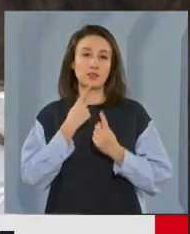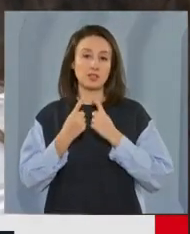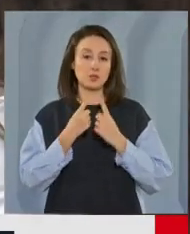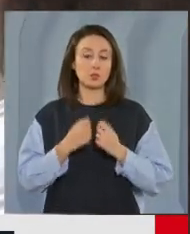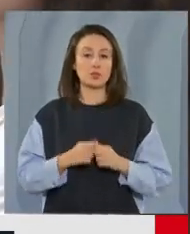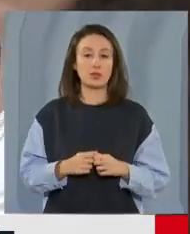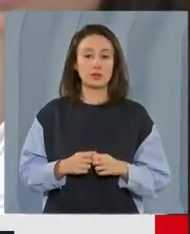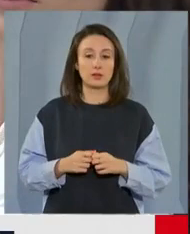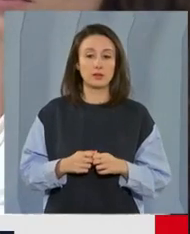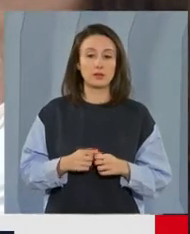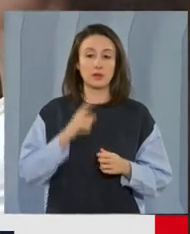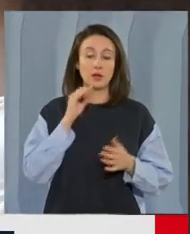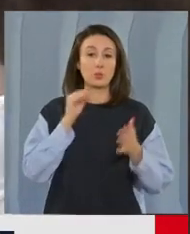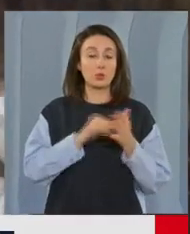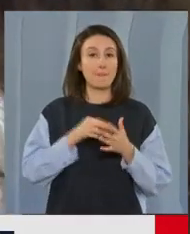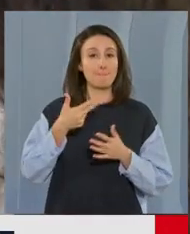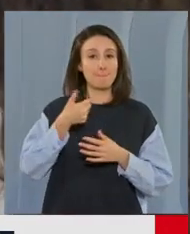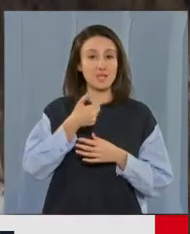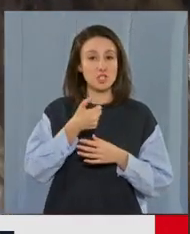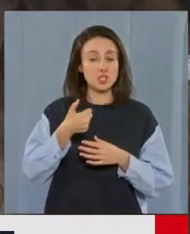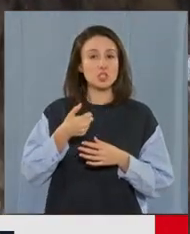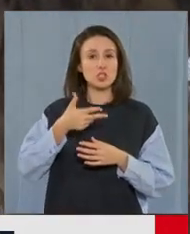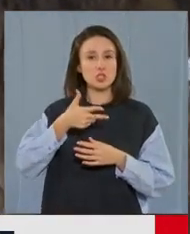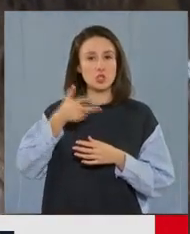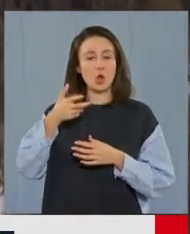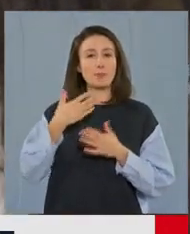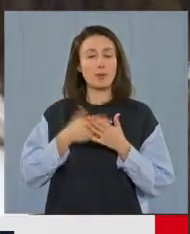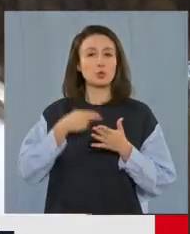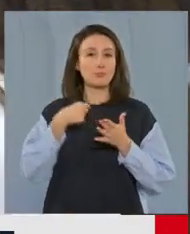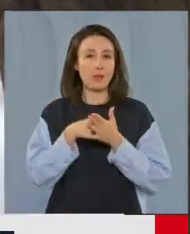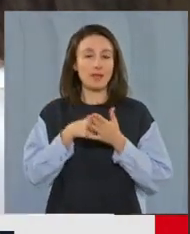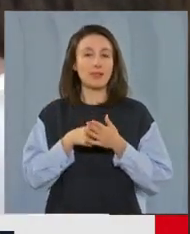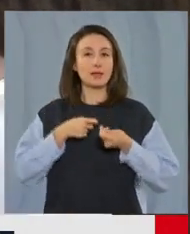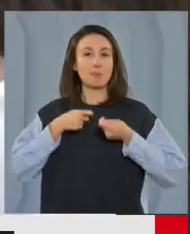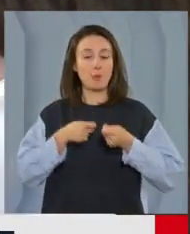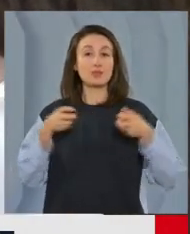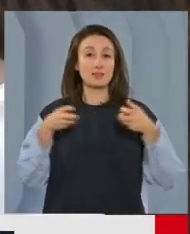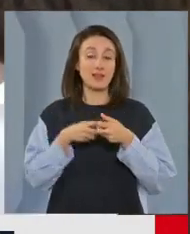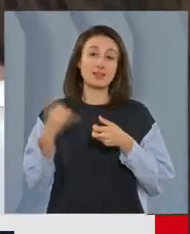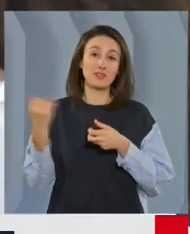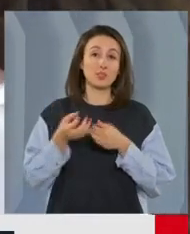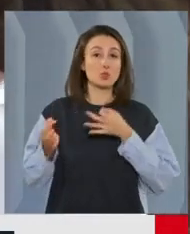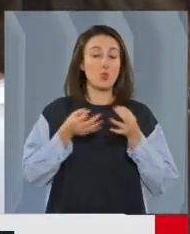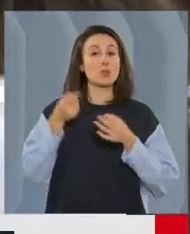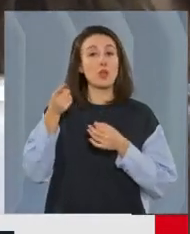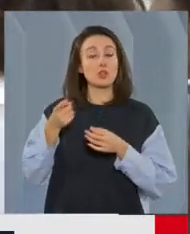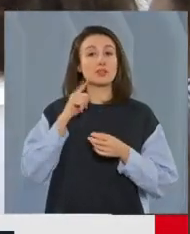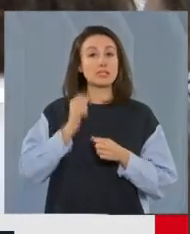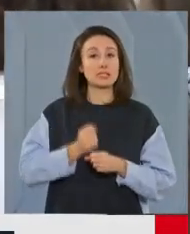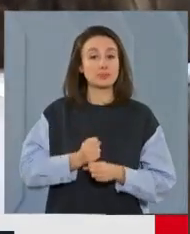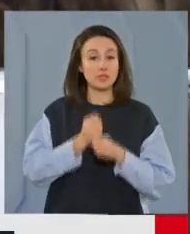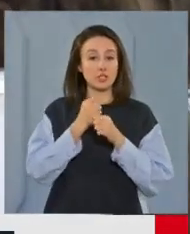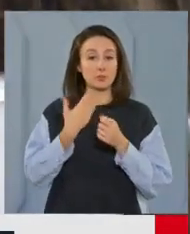discuție că punem pistol pentru plata impozitelor și taxelor, a venit cu soluția aceasta ca